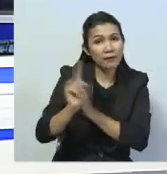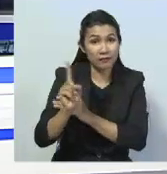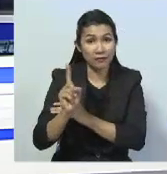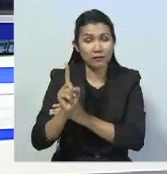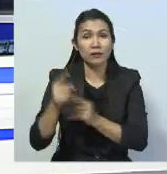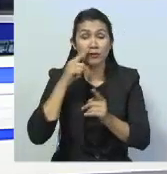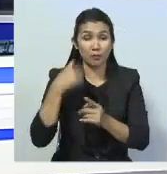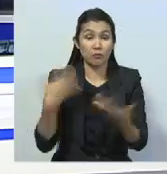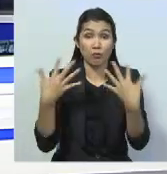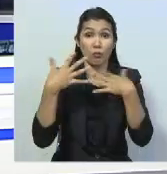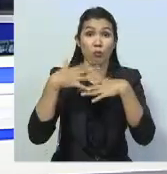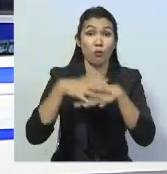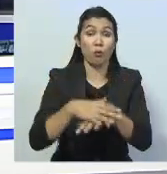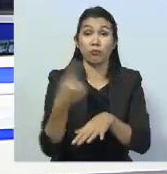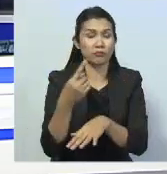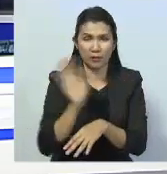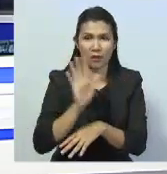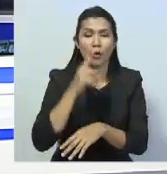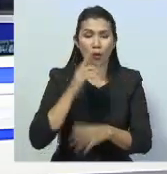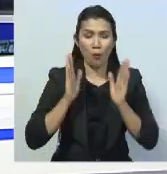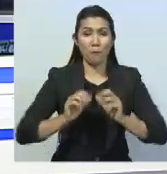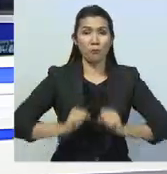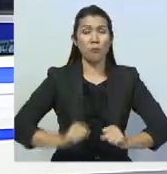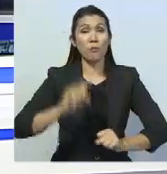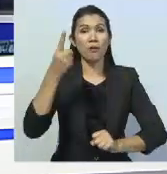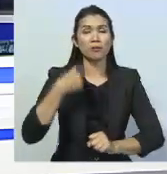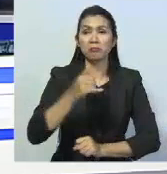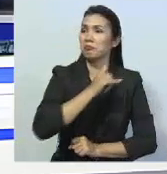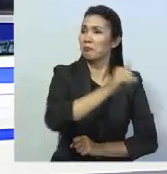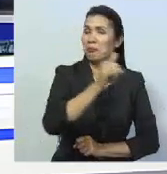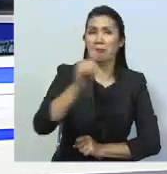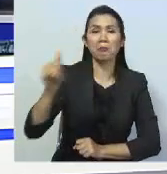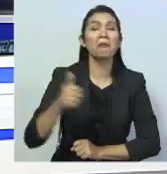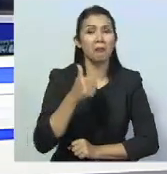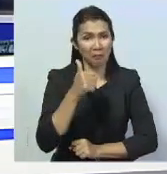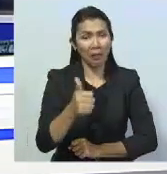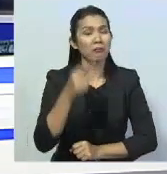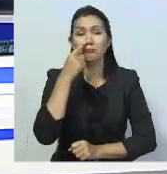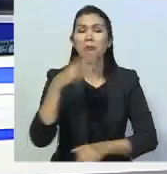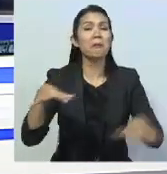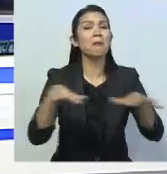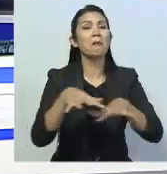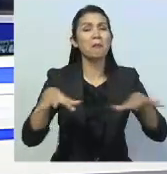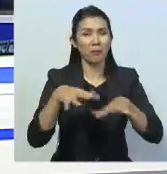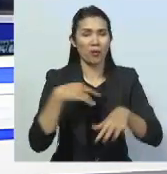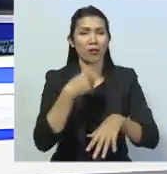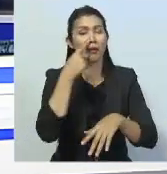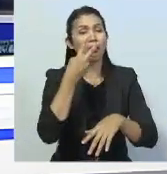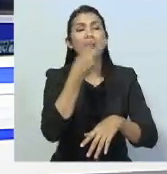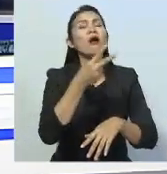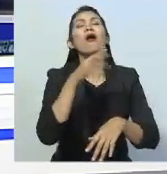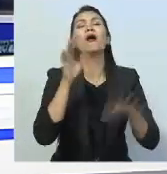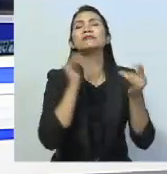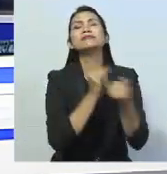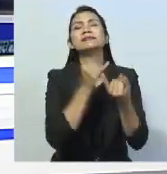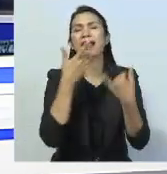ได้ไม่เฉพาะใส่ไปร่วมงานเท่านั้นกลายเป็นว่าคนรุ่นใหม่ใส่ชุดไทยเดินทางไปที่ไหนต่อไหนกลายเป็นเรื่องธรรมดามากยิ่งขึ้นเห็นแล้วก็ชินตา